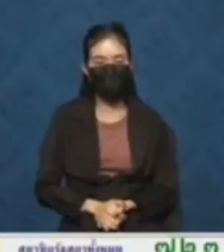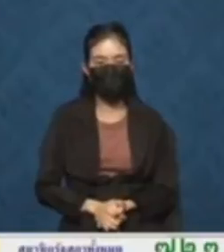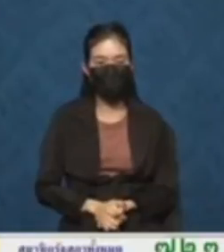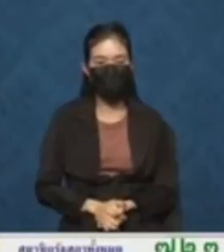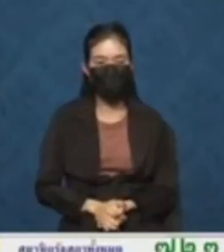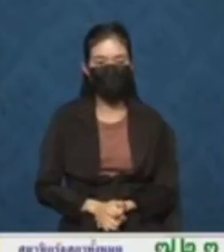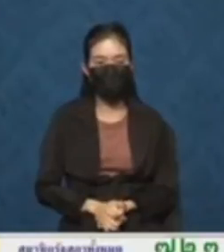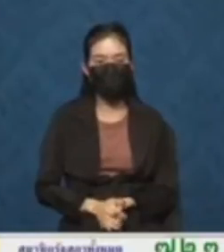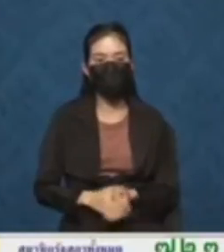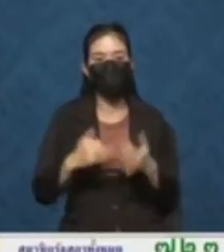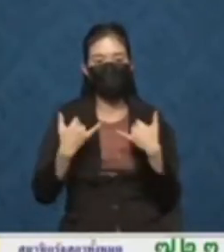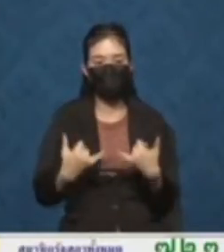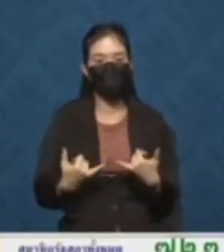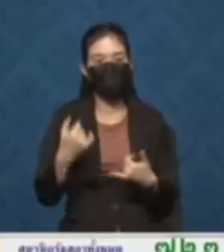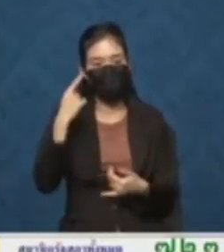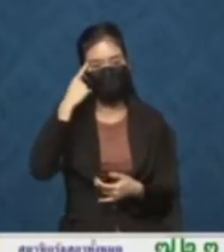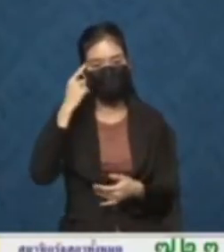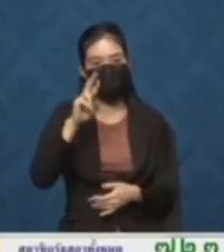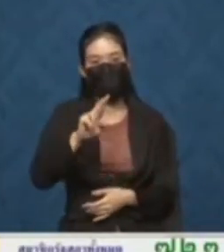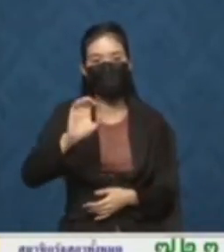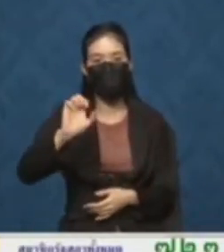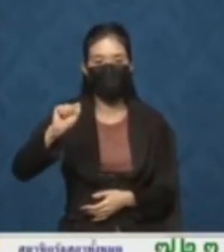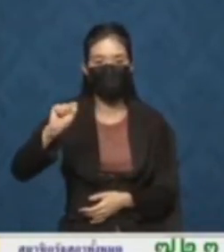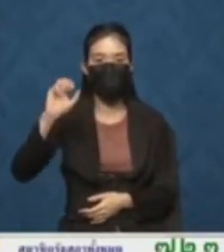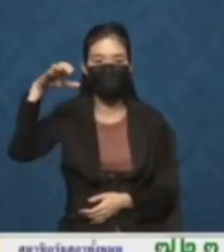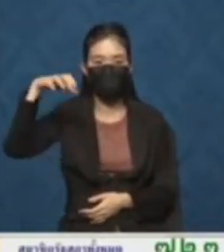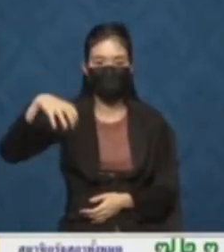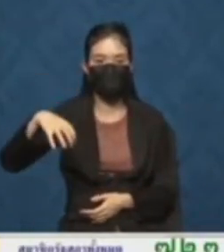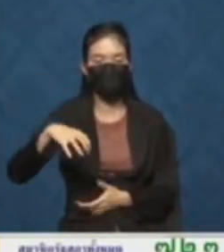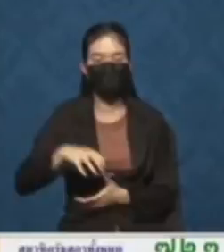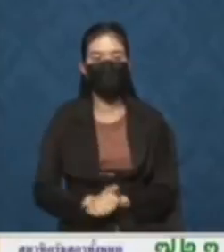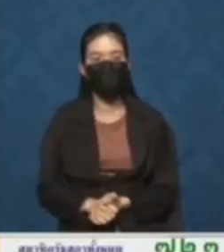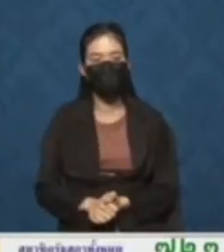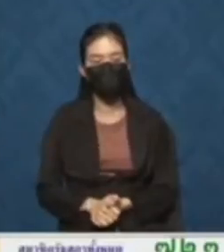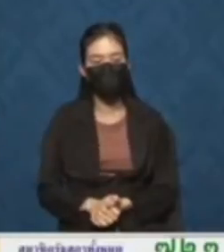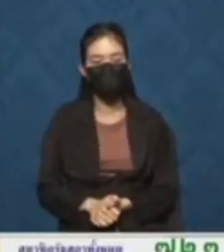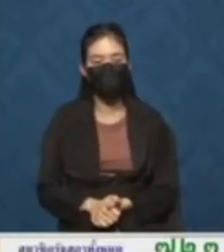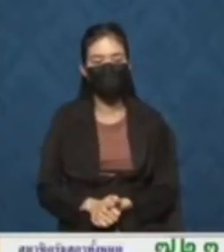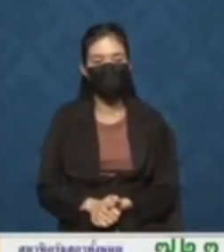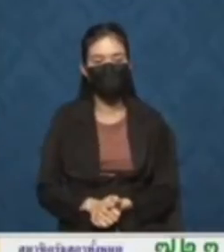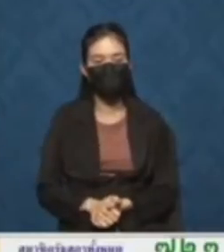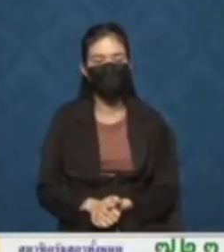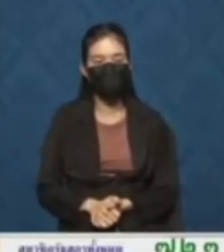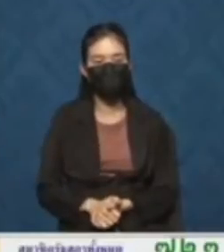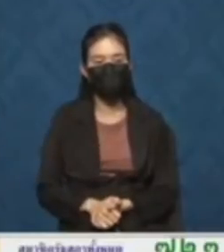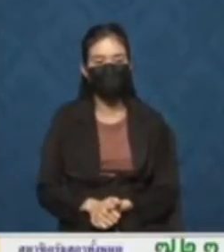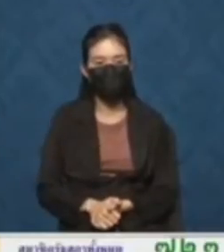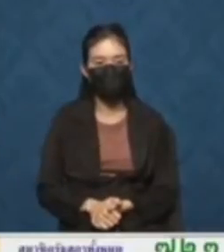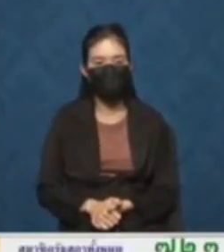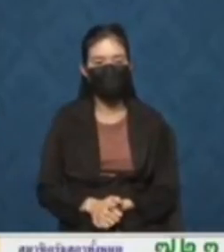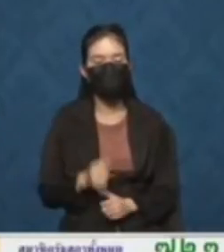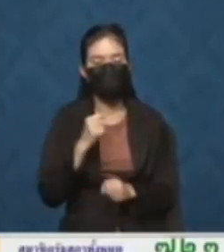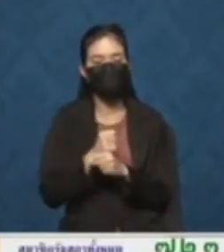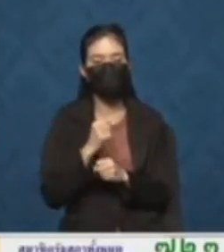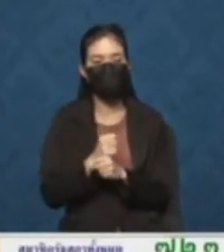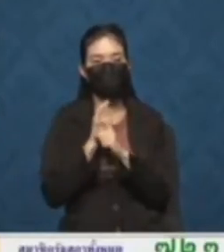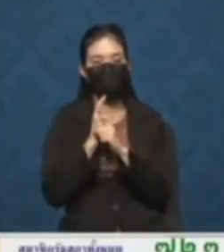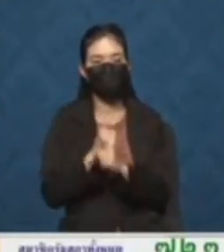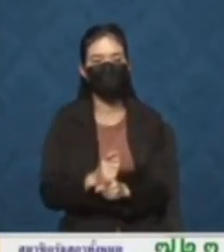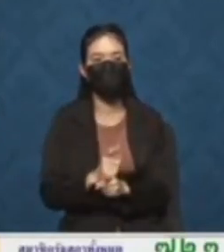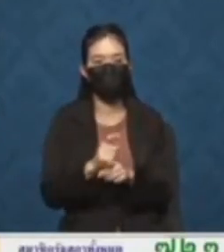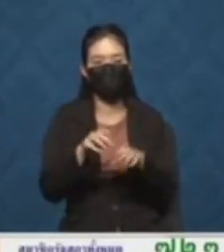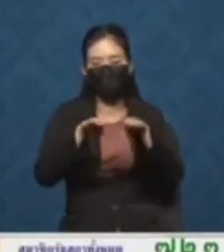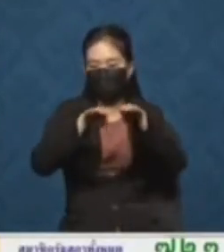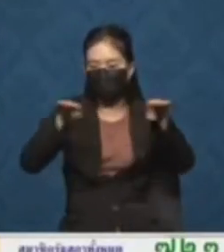ทำให้รัฐสภาของเราไม่ได้เป็นไปตามหลักการและ